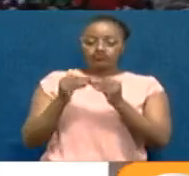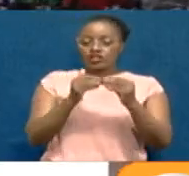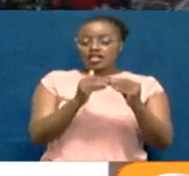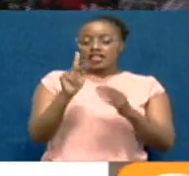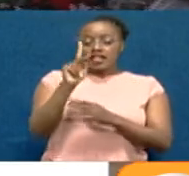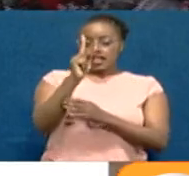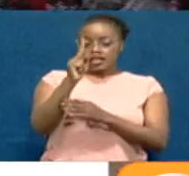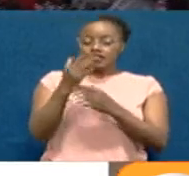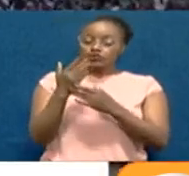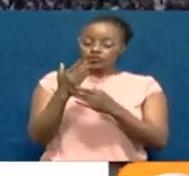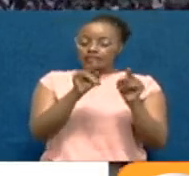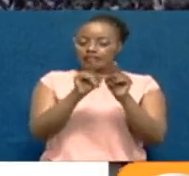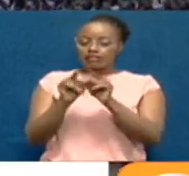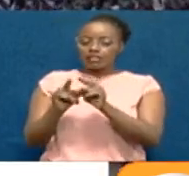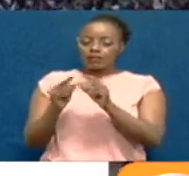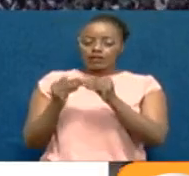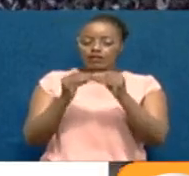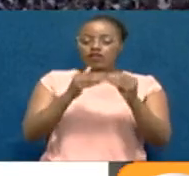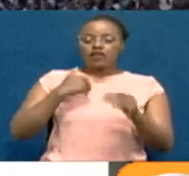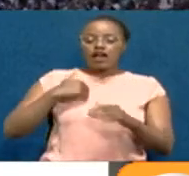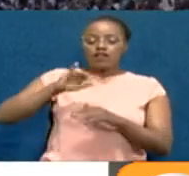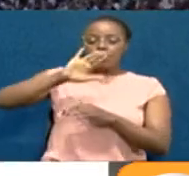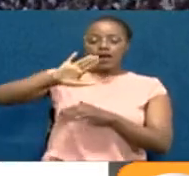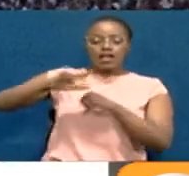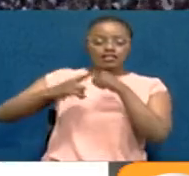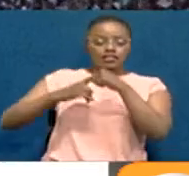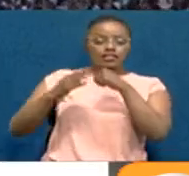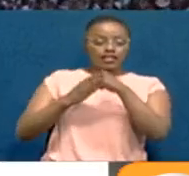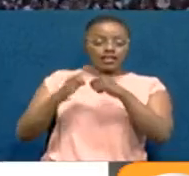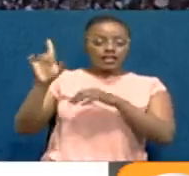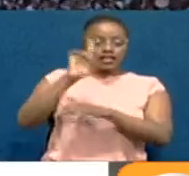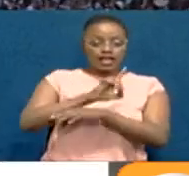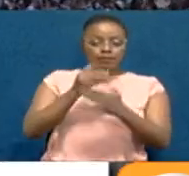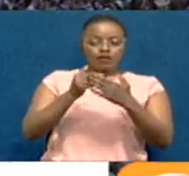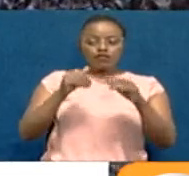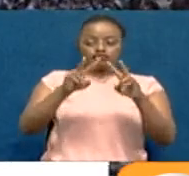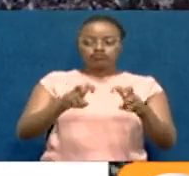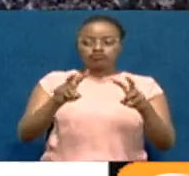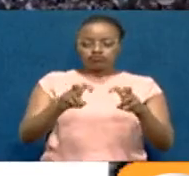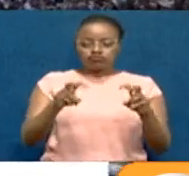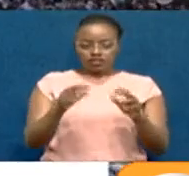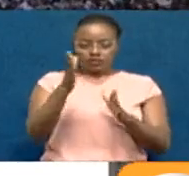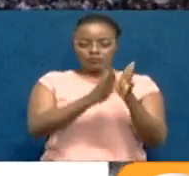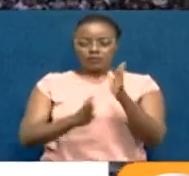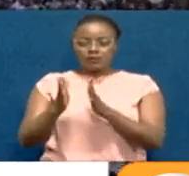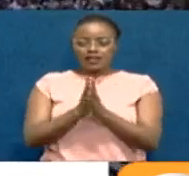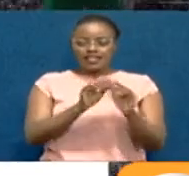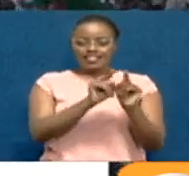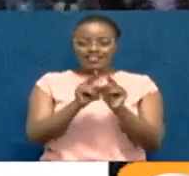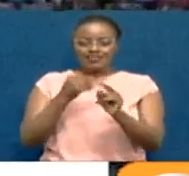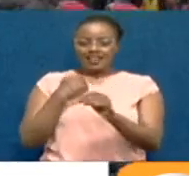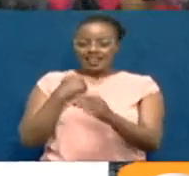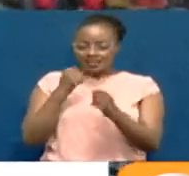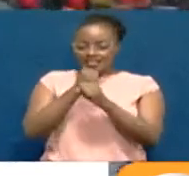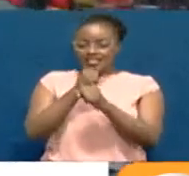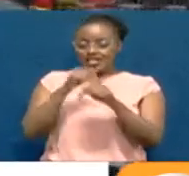Day ya 59, na huku zikisalia siku 68 mchuano wa kusaka mrithi wake uandaliwe, Rais Kenyatta alitumia